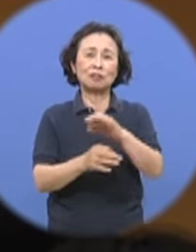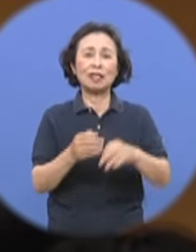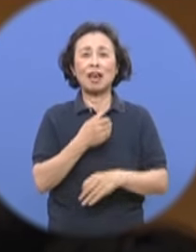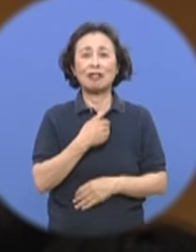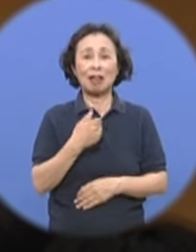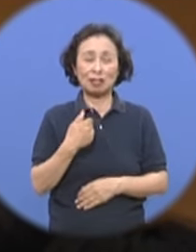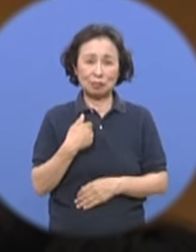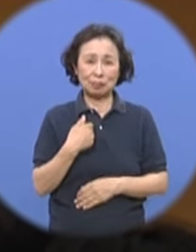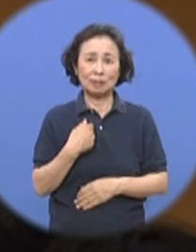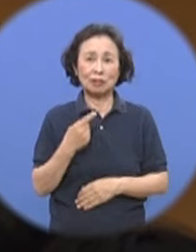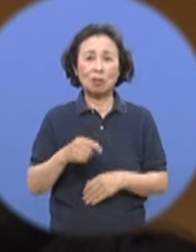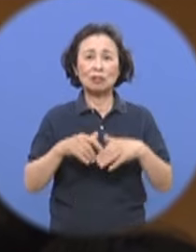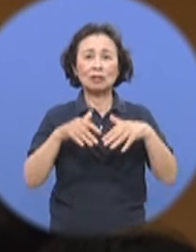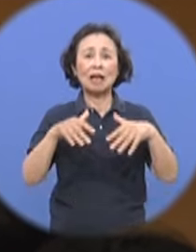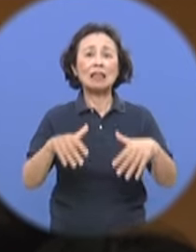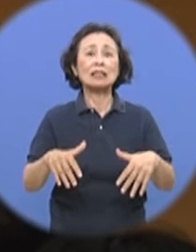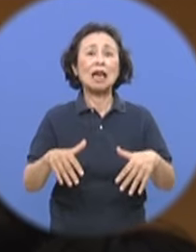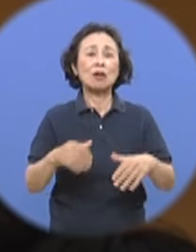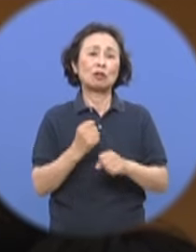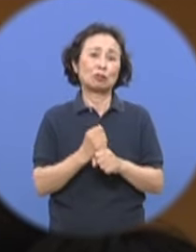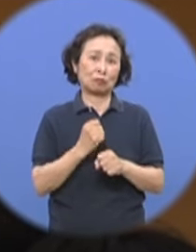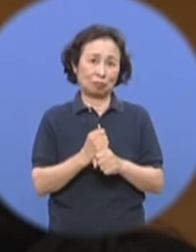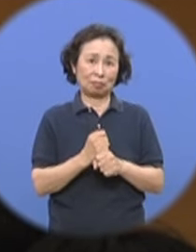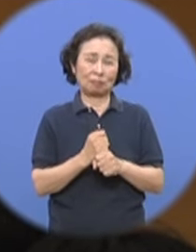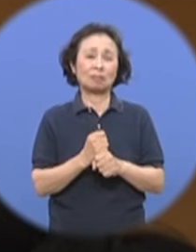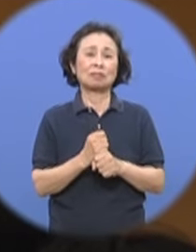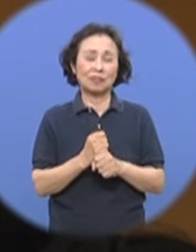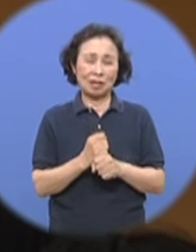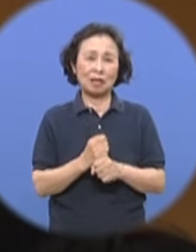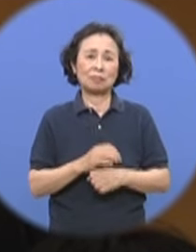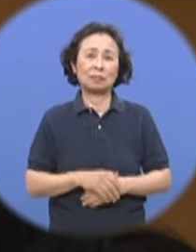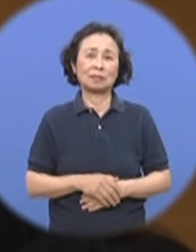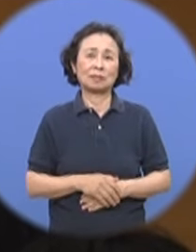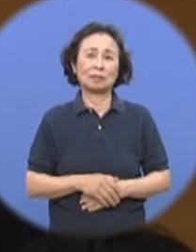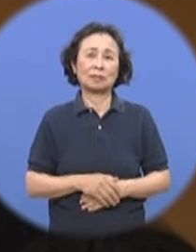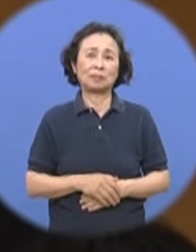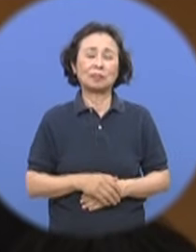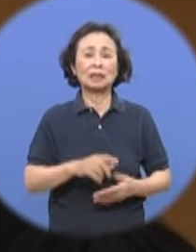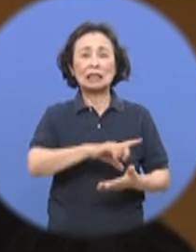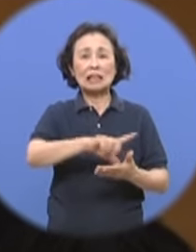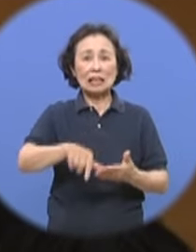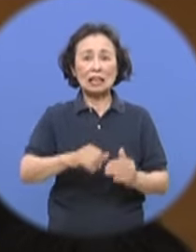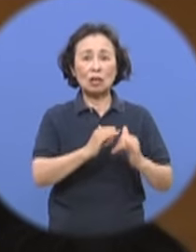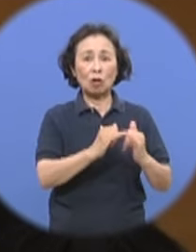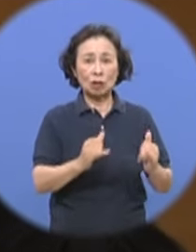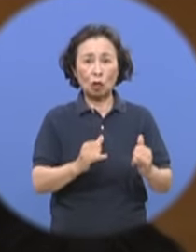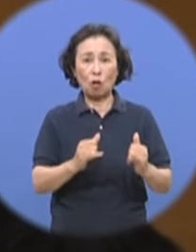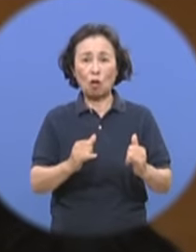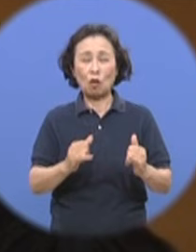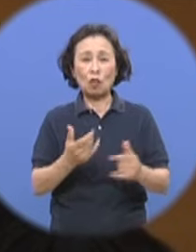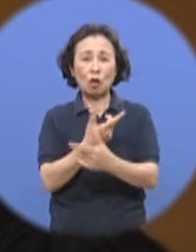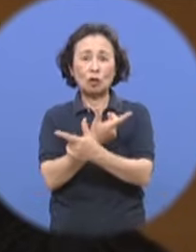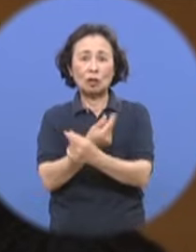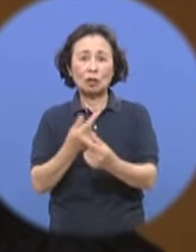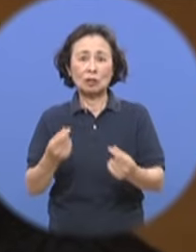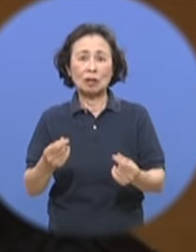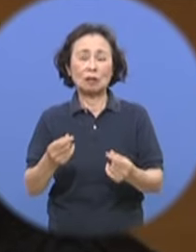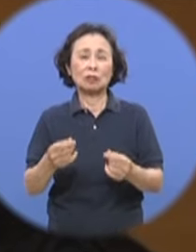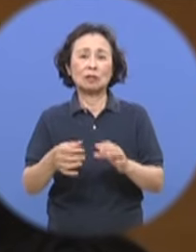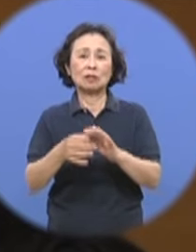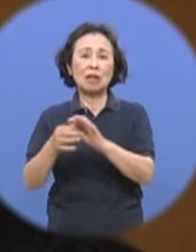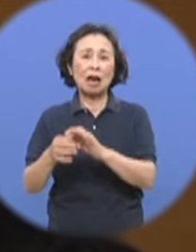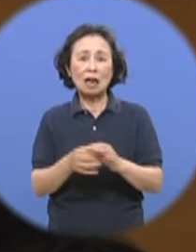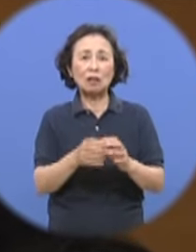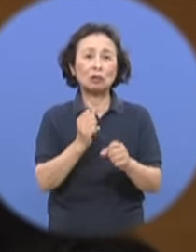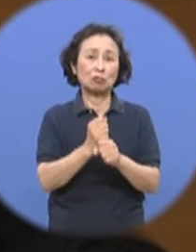、そういう体制をこう和歌山に作ってですね、そして地域のこう人と人のつながりをこうそこに作り